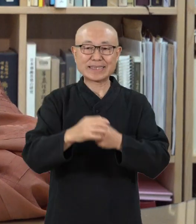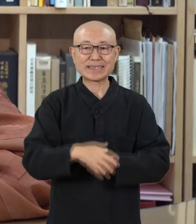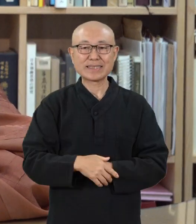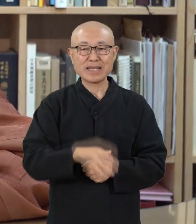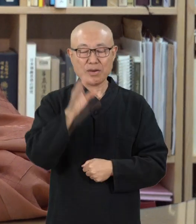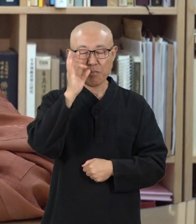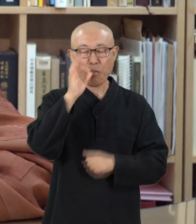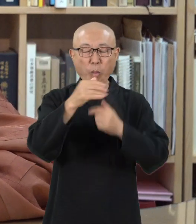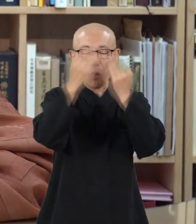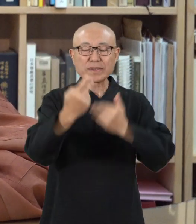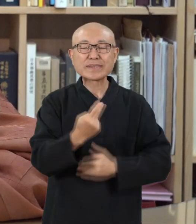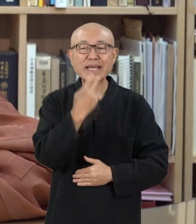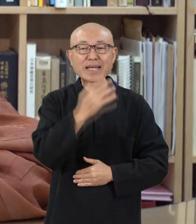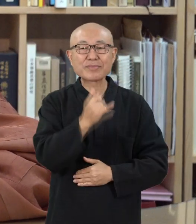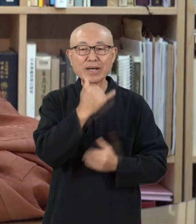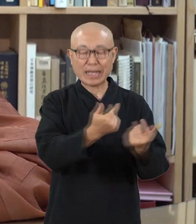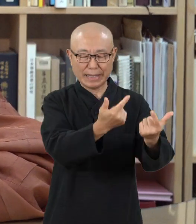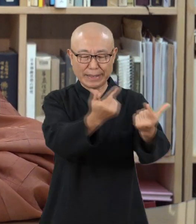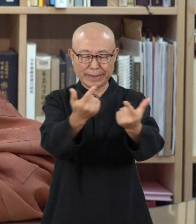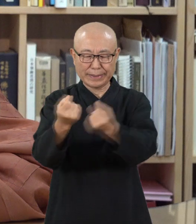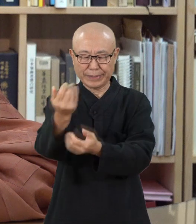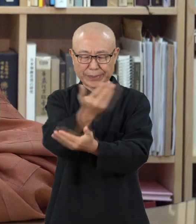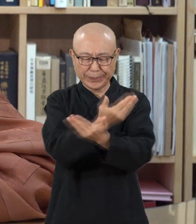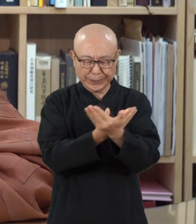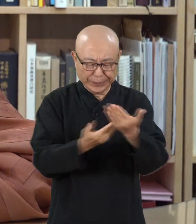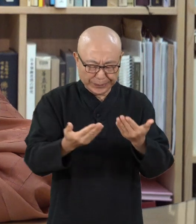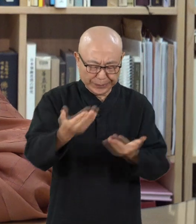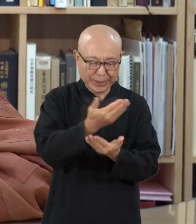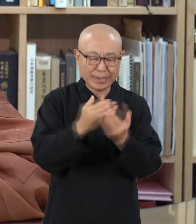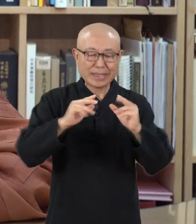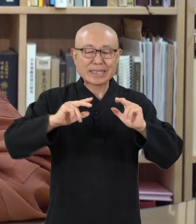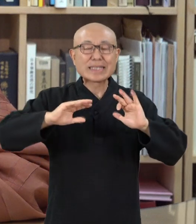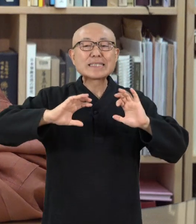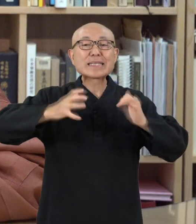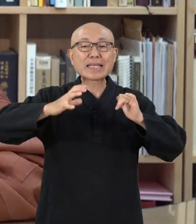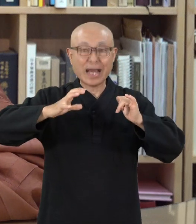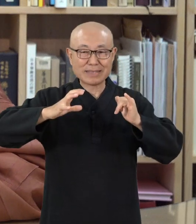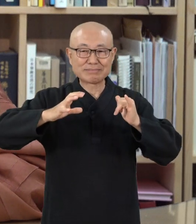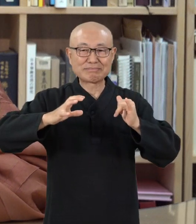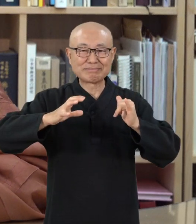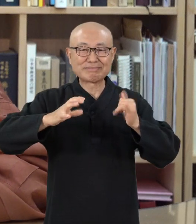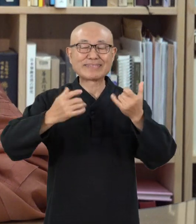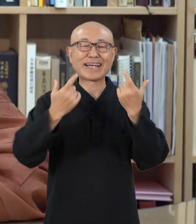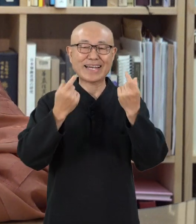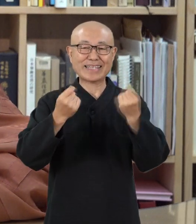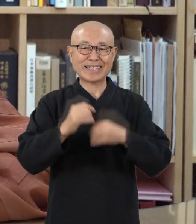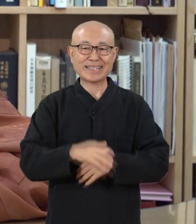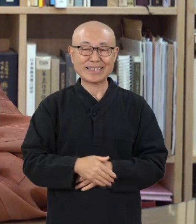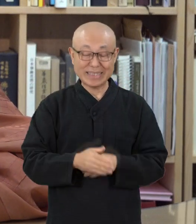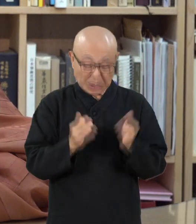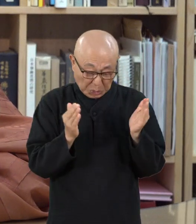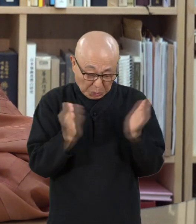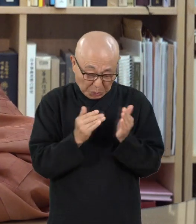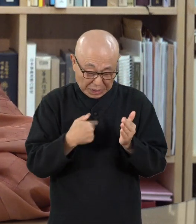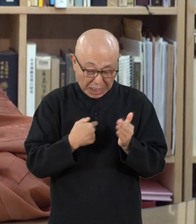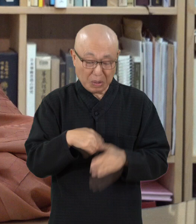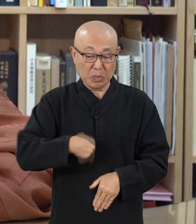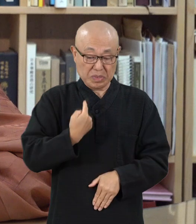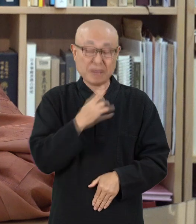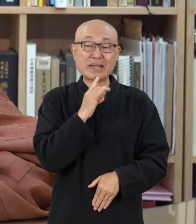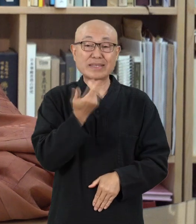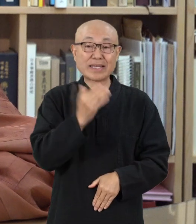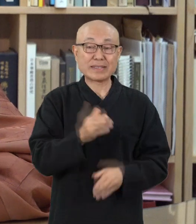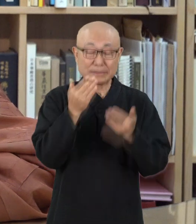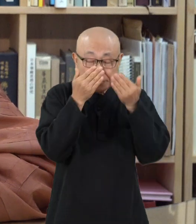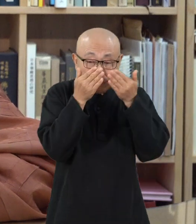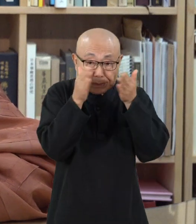모든 생명이 함께 공유하면서 이 세상을 살아간다. 그렇게 좁게 보면은 나 하나가 있는데